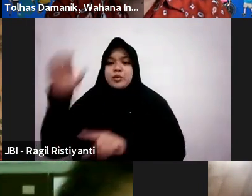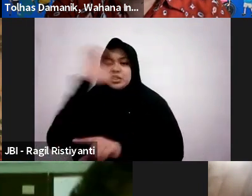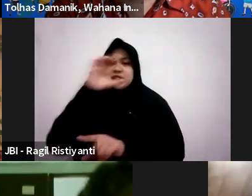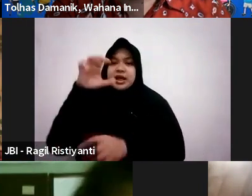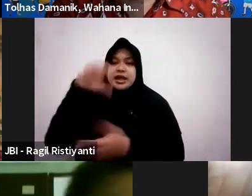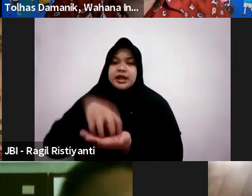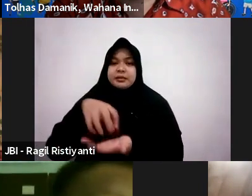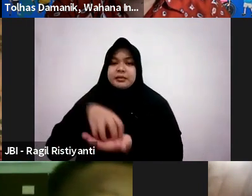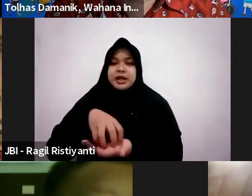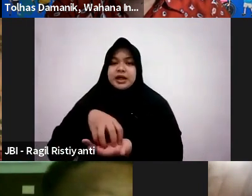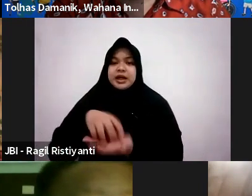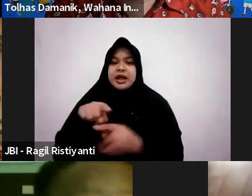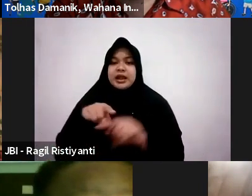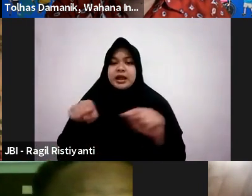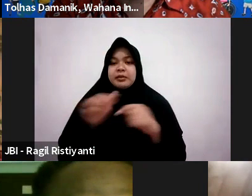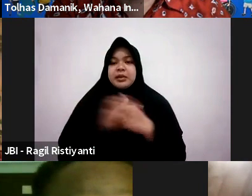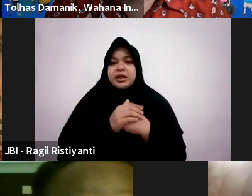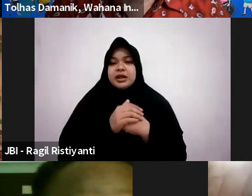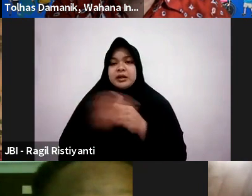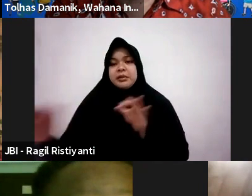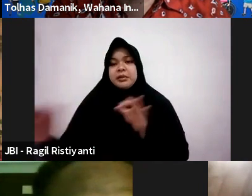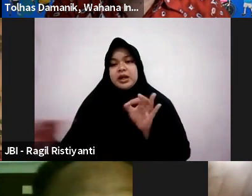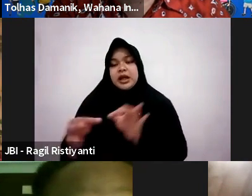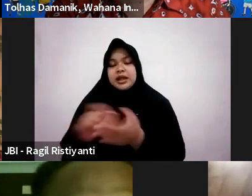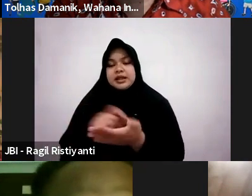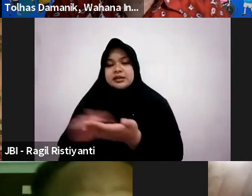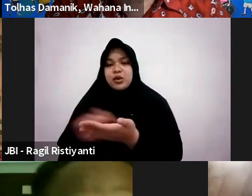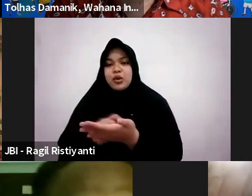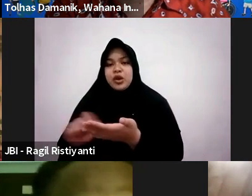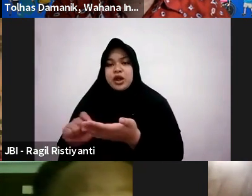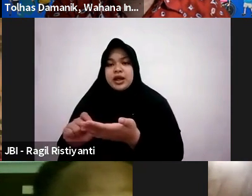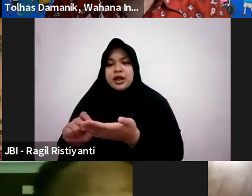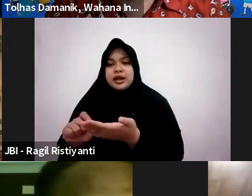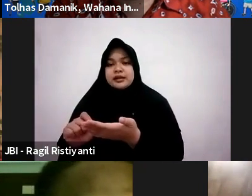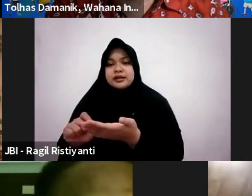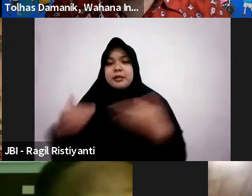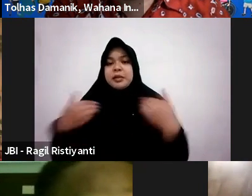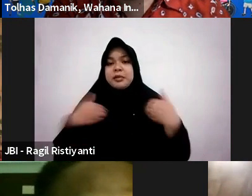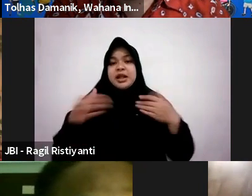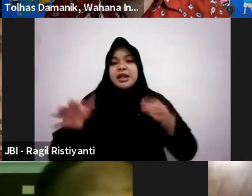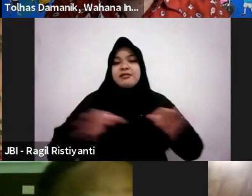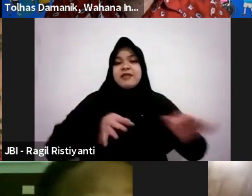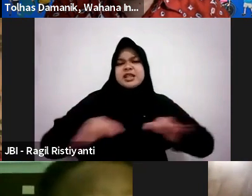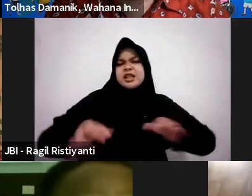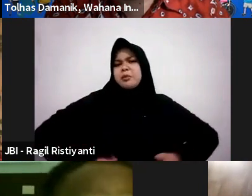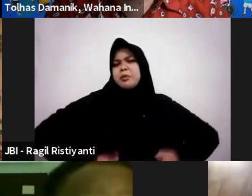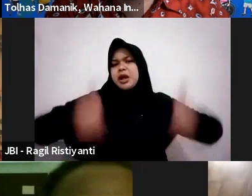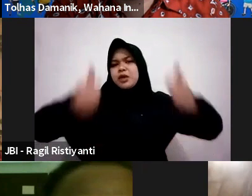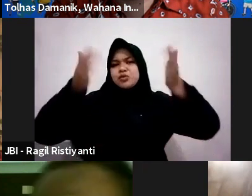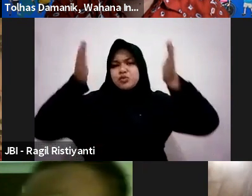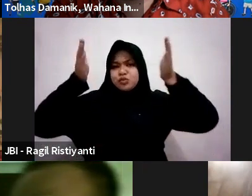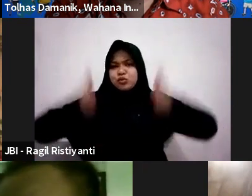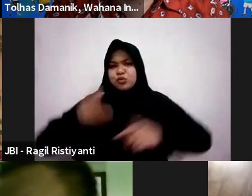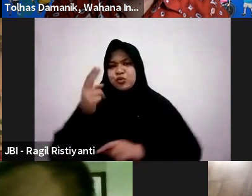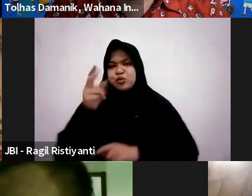ah mendekati mendekati sekolah yang memiliki fasilitas yang paling bagus untuk tunanetra